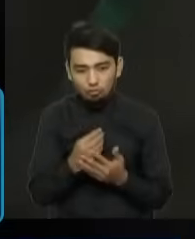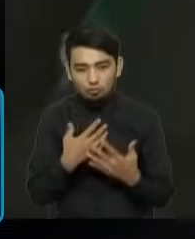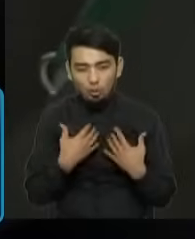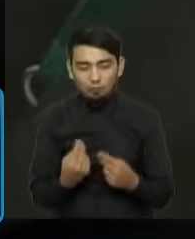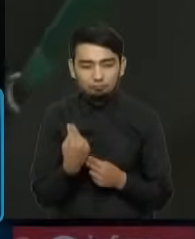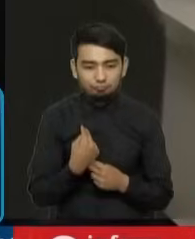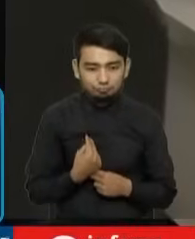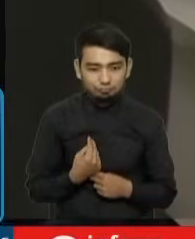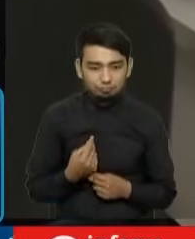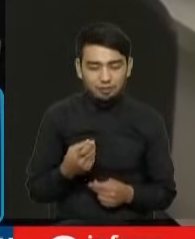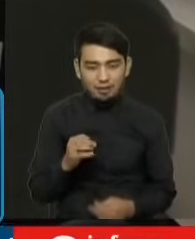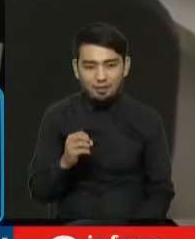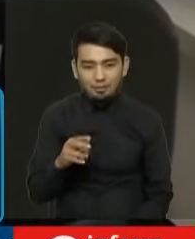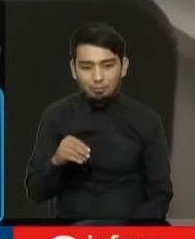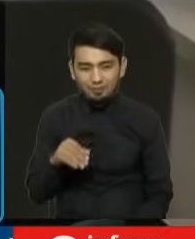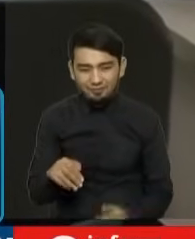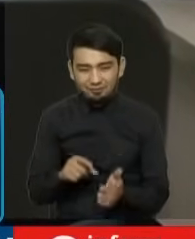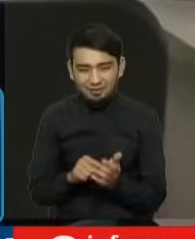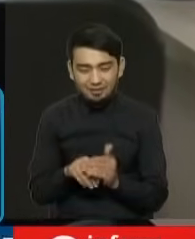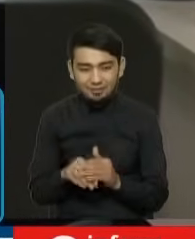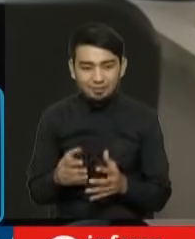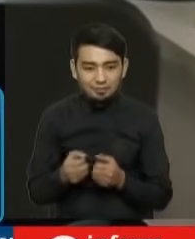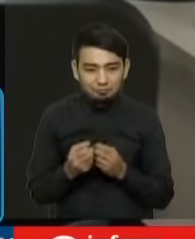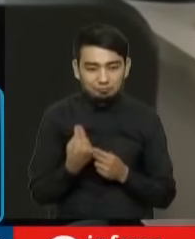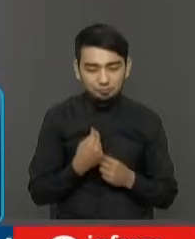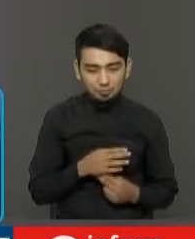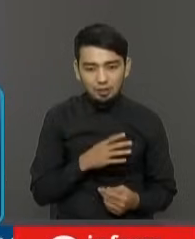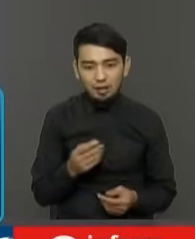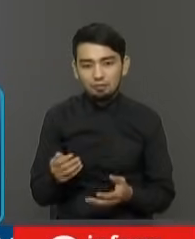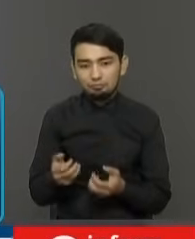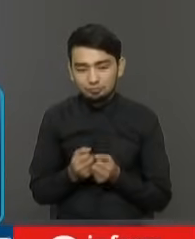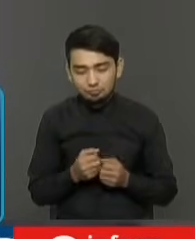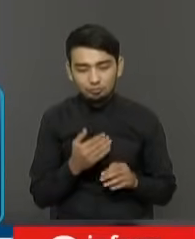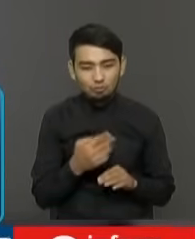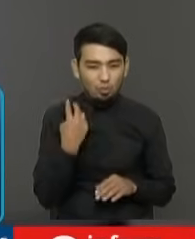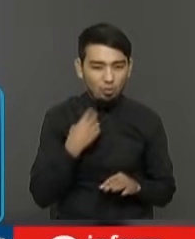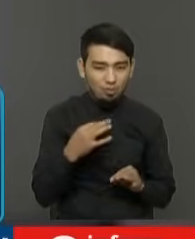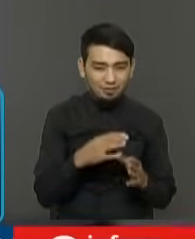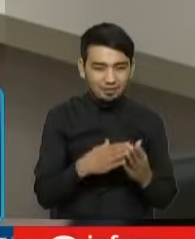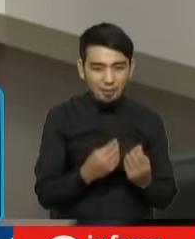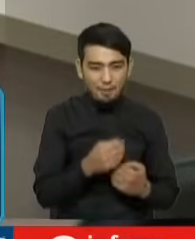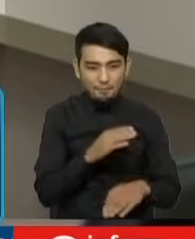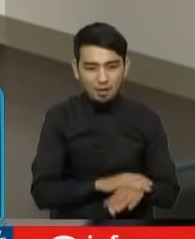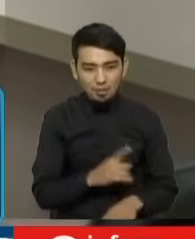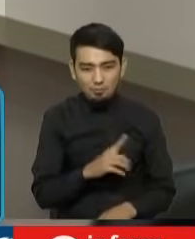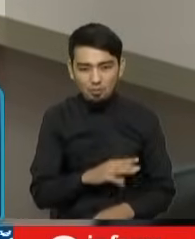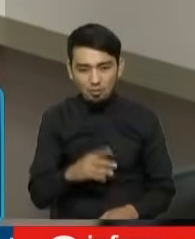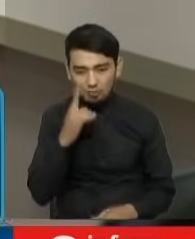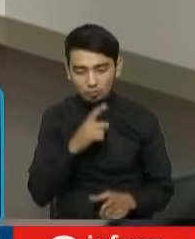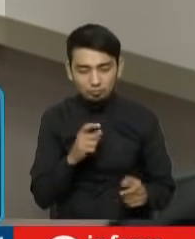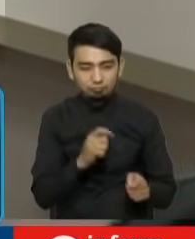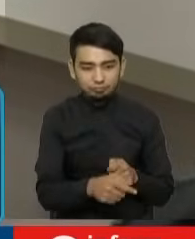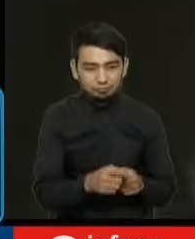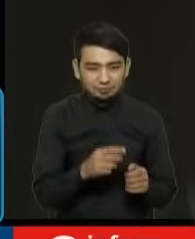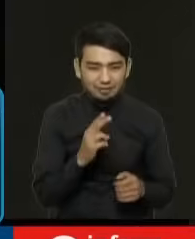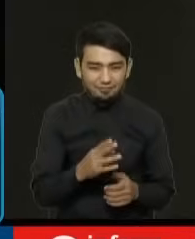счет сбережений из ЕНПФ. Приобрели жилье, получили займ или погасили задолженность в Отбасыбанке почти миллион казахстанцев. Однако